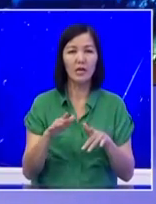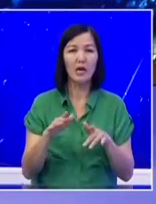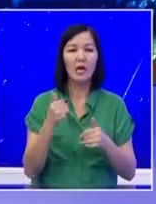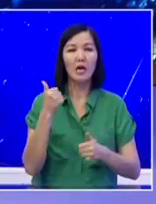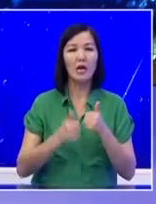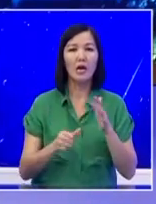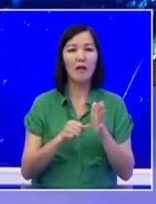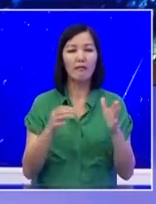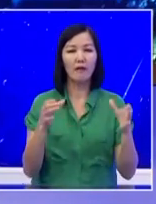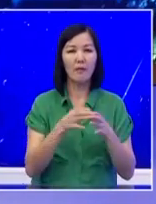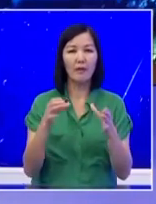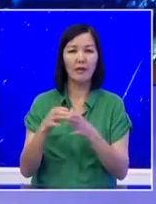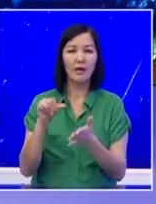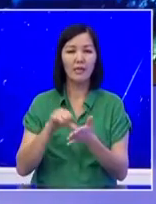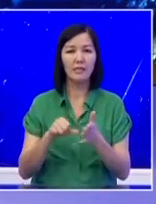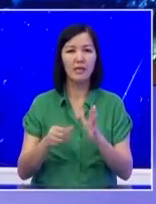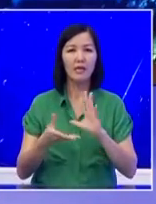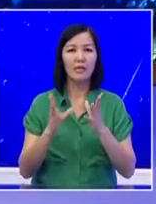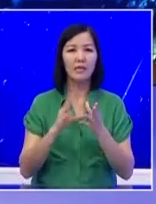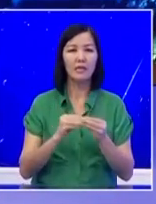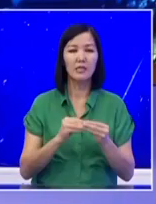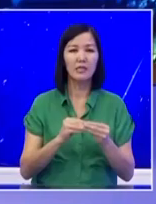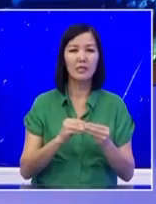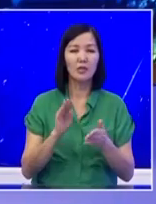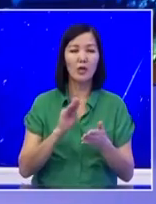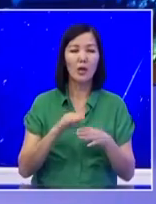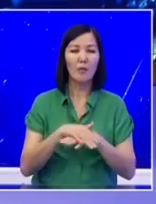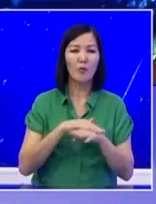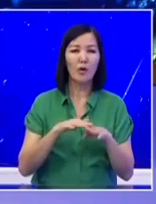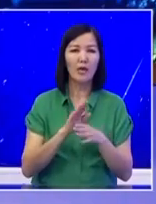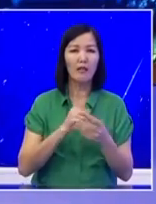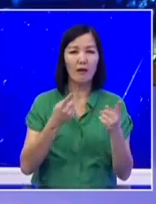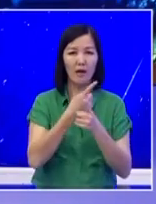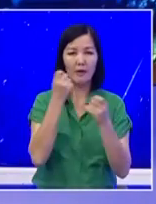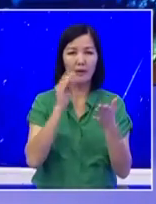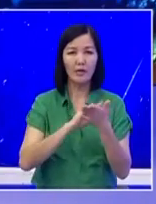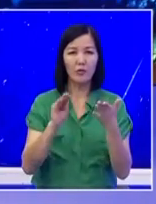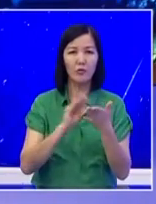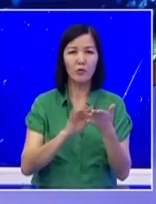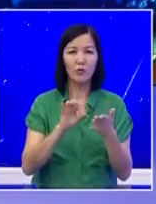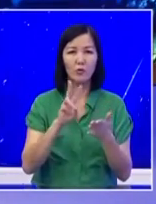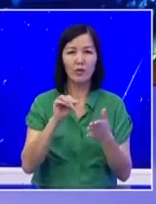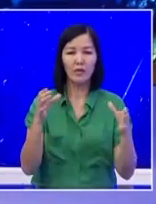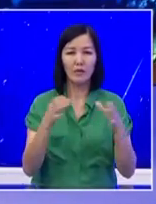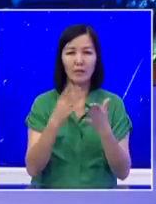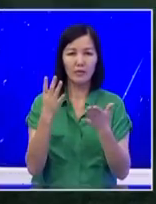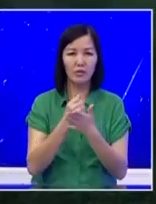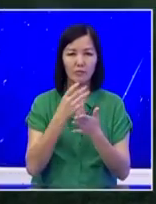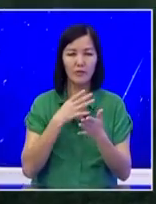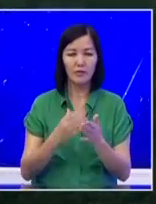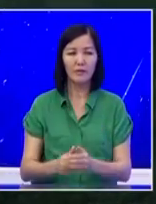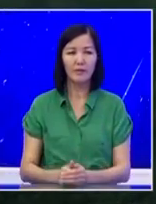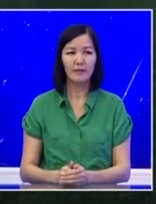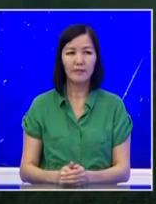жарысқа 6 команда қатысты. Нәтижесінде бұқаралық ақпарат құралдар United командасы жеңімпаз атанды.